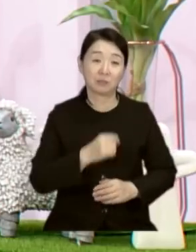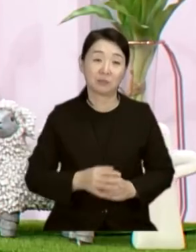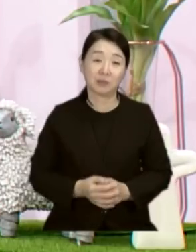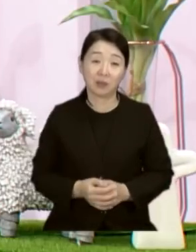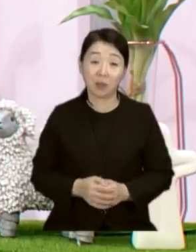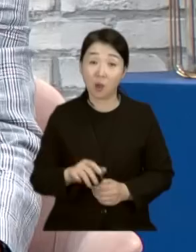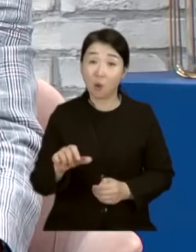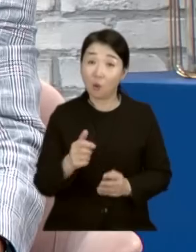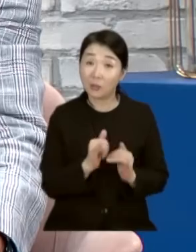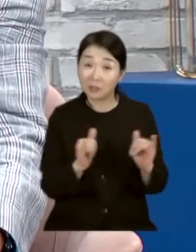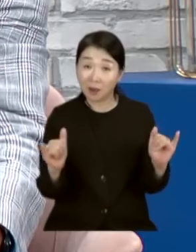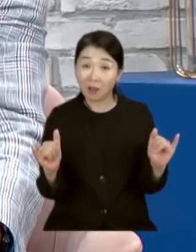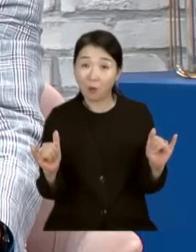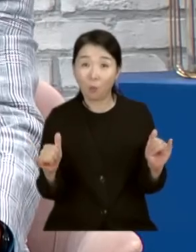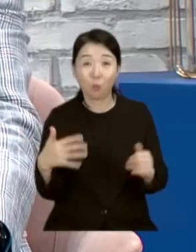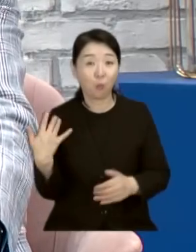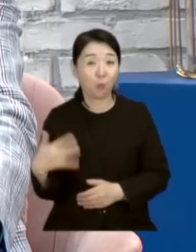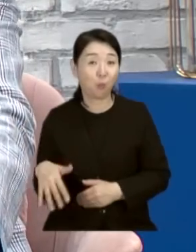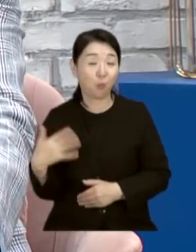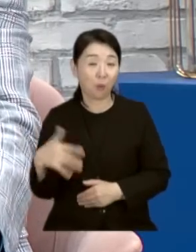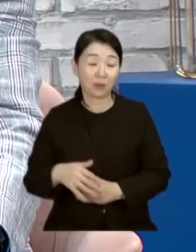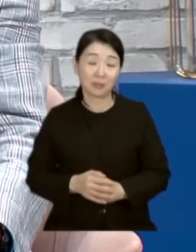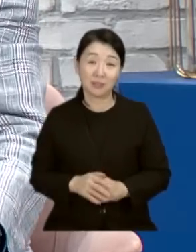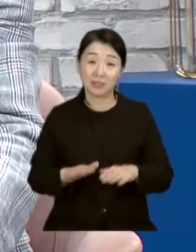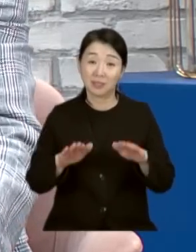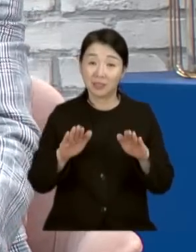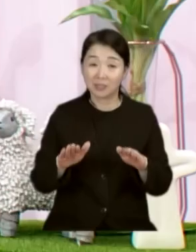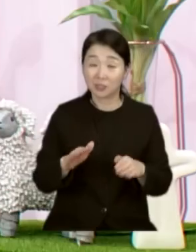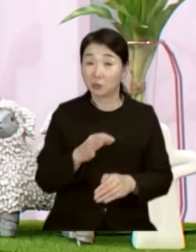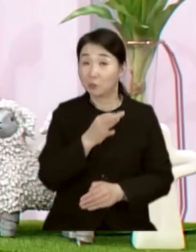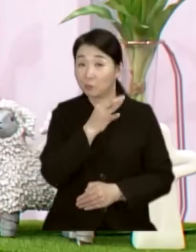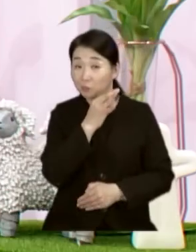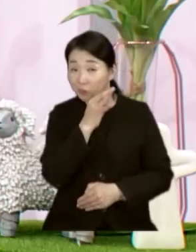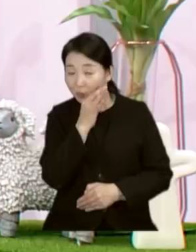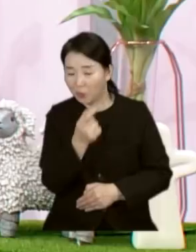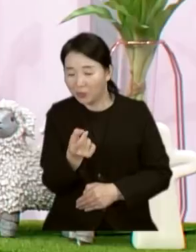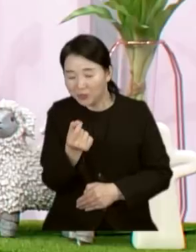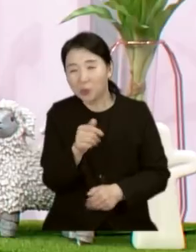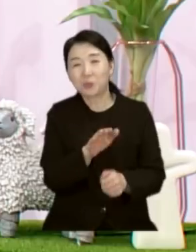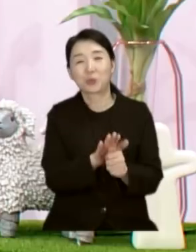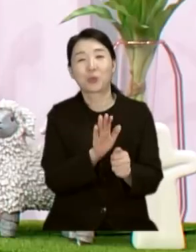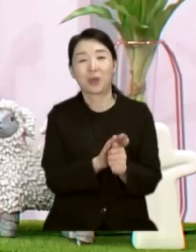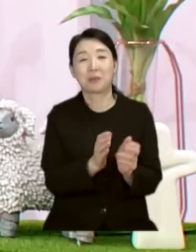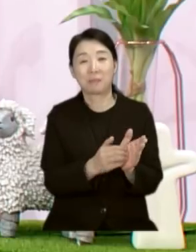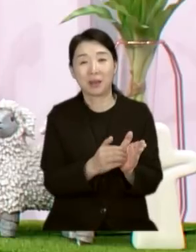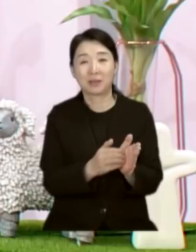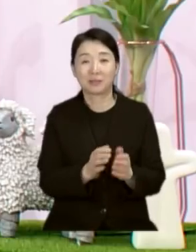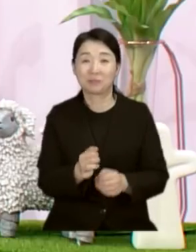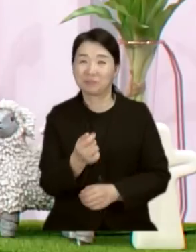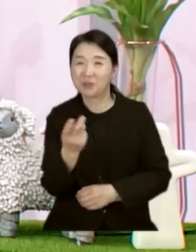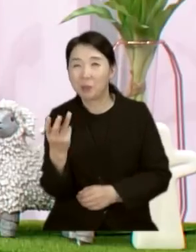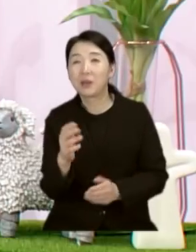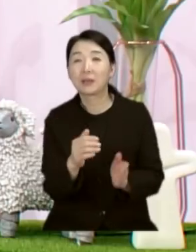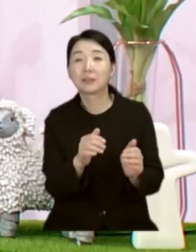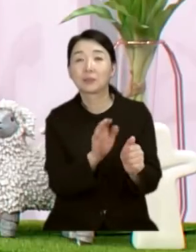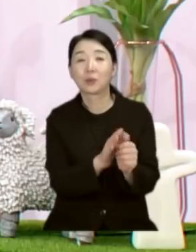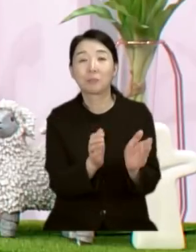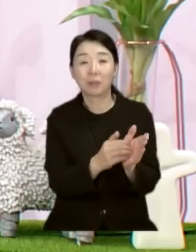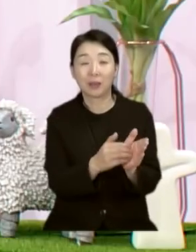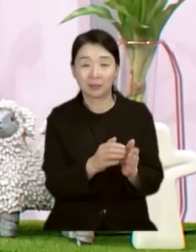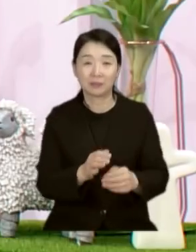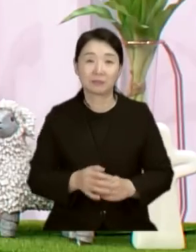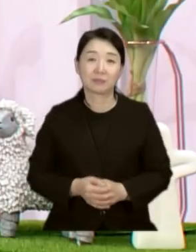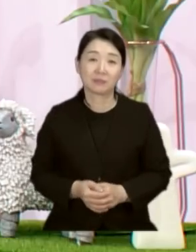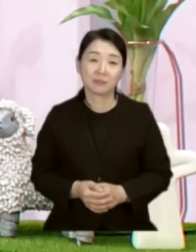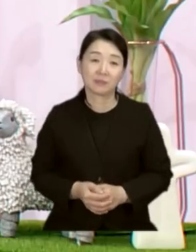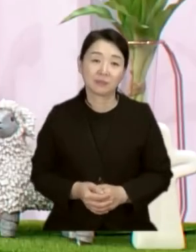거예요. 500? 네. 500명이요? 네. 지금은 비록 너무 부끄럽고 뭐 비록 몇 명 안 되지만 하나님 입을